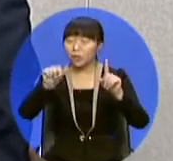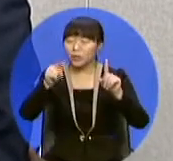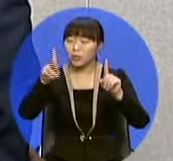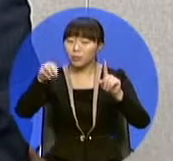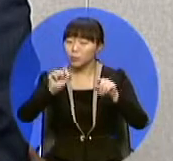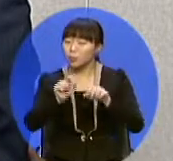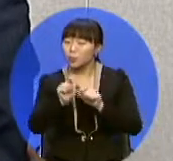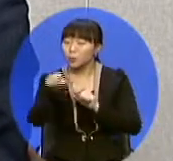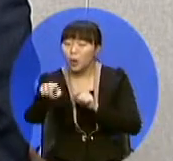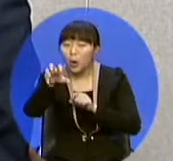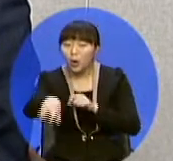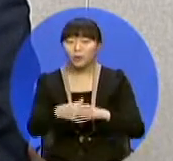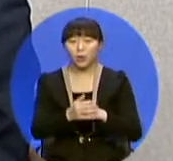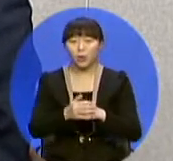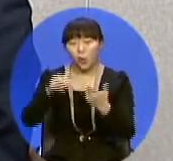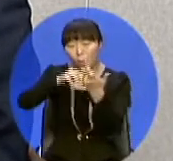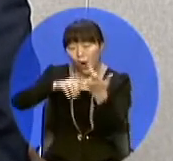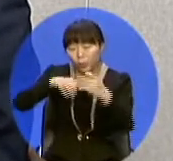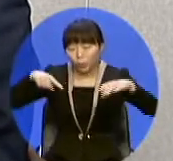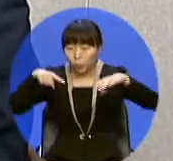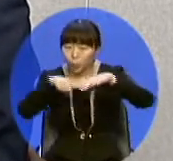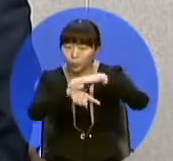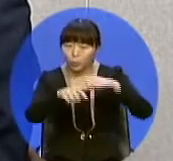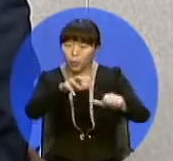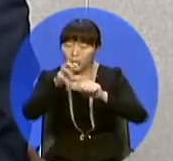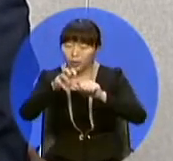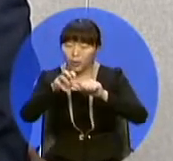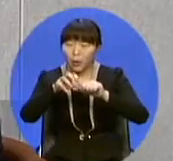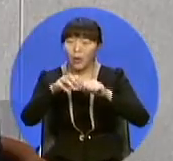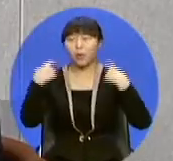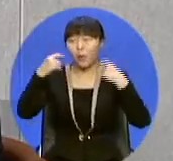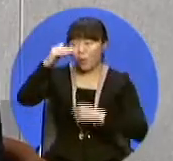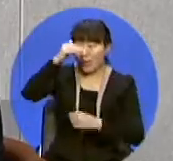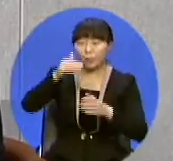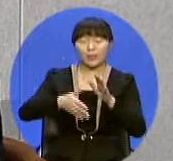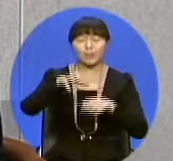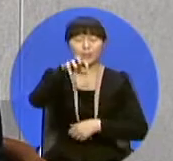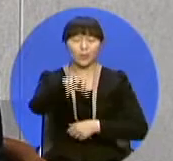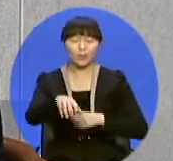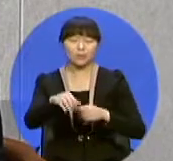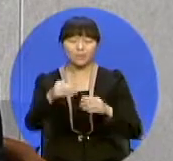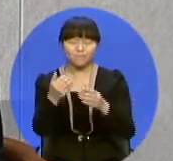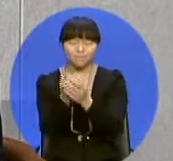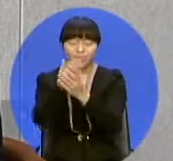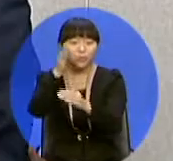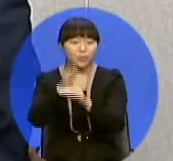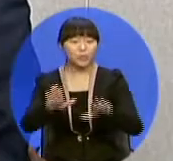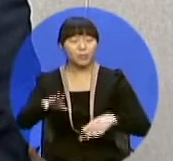곳에서 광산을, 동굴을 활용한 관광지를 지금 개발 중입니다. 올해만 36만 명이